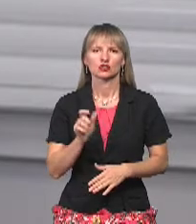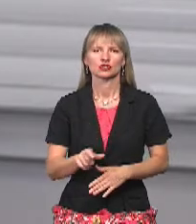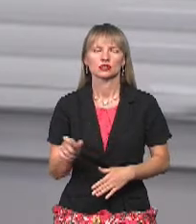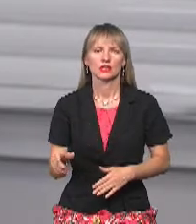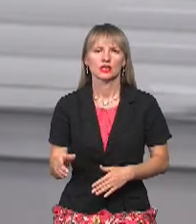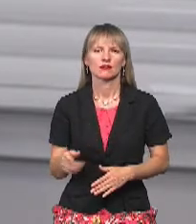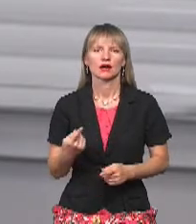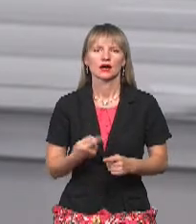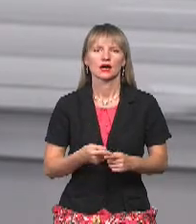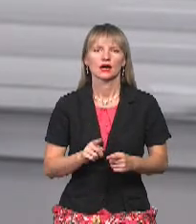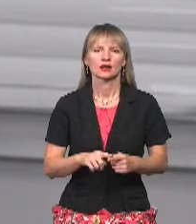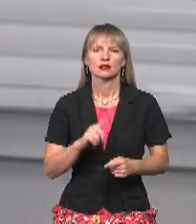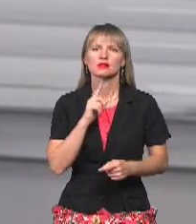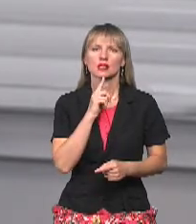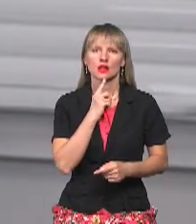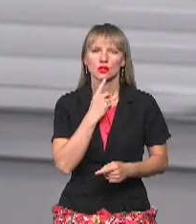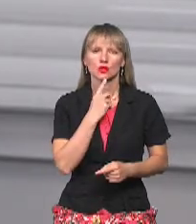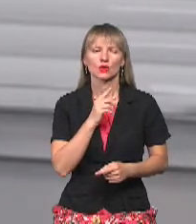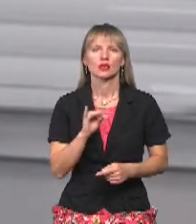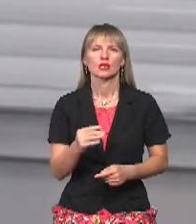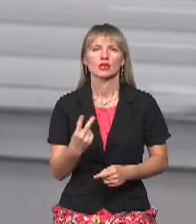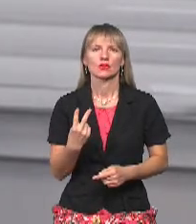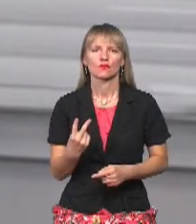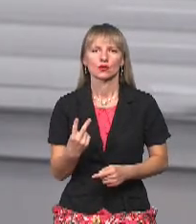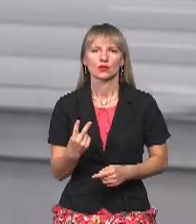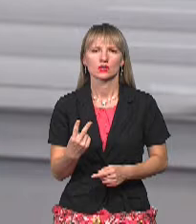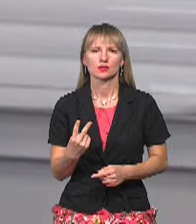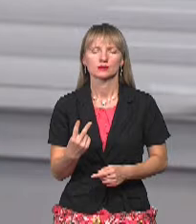і це досить таки складно. І двоє